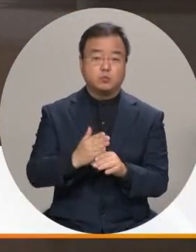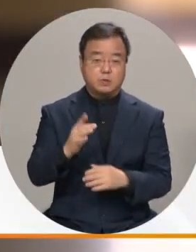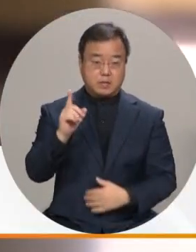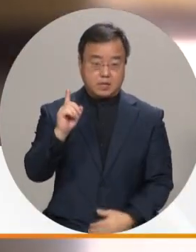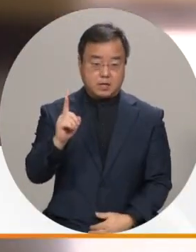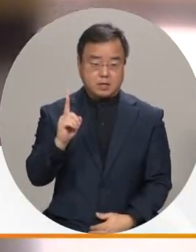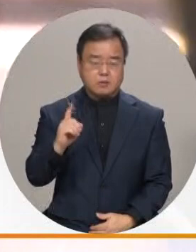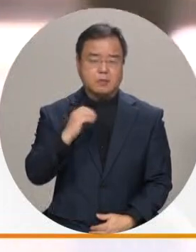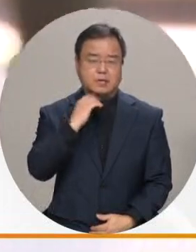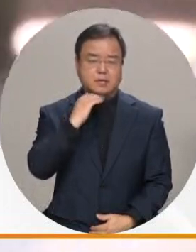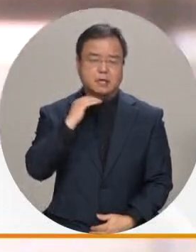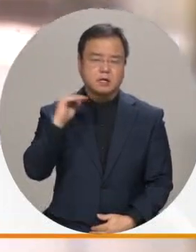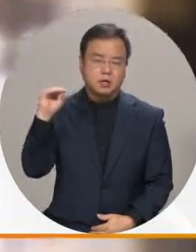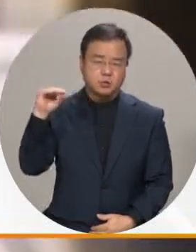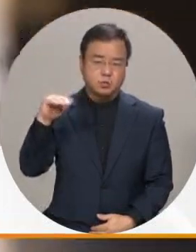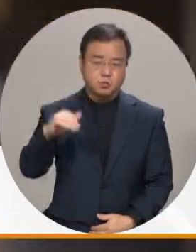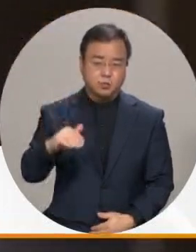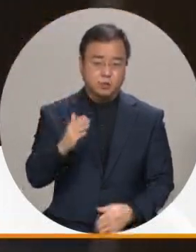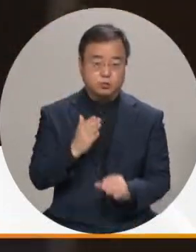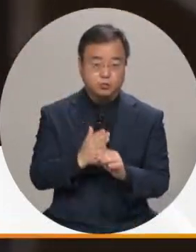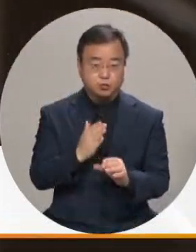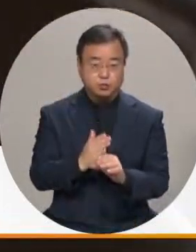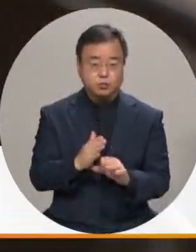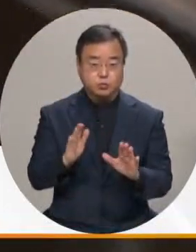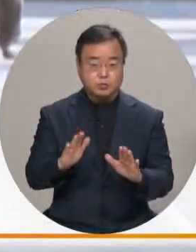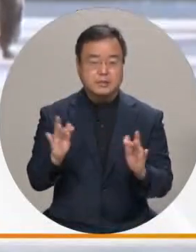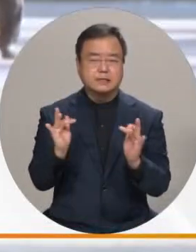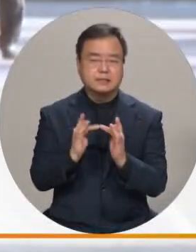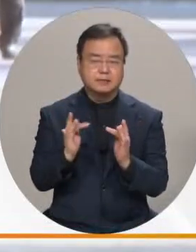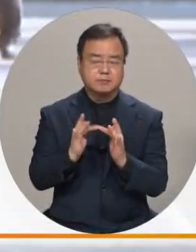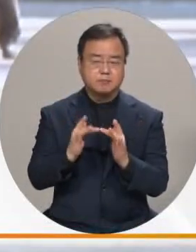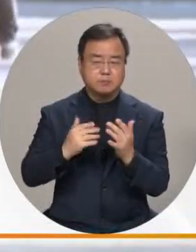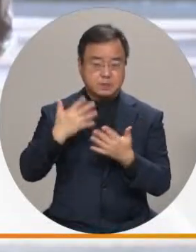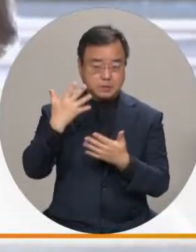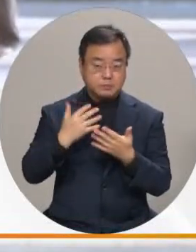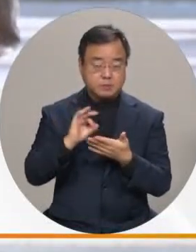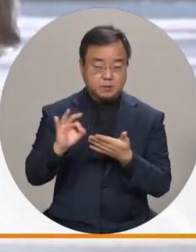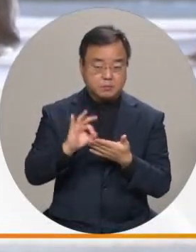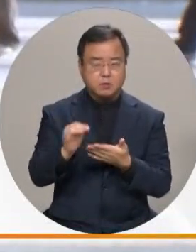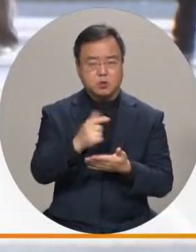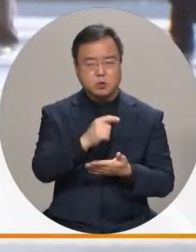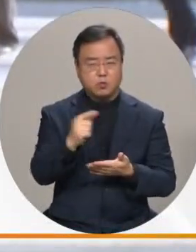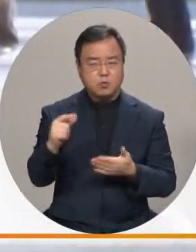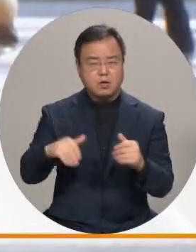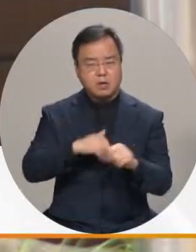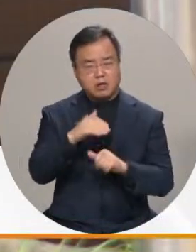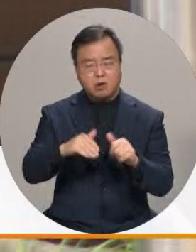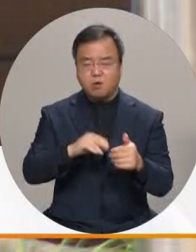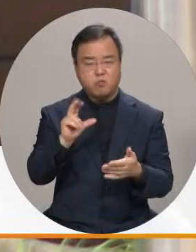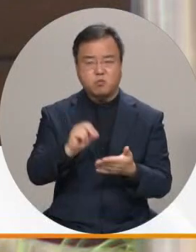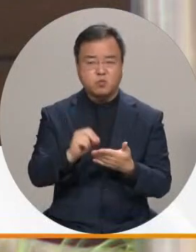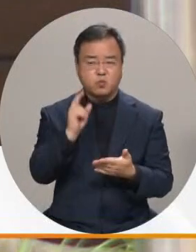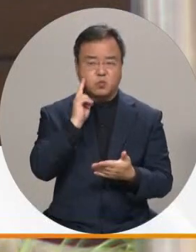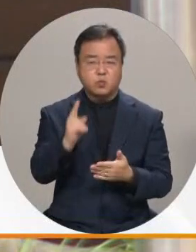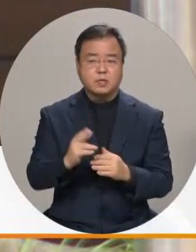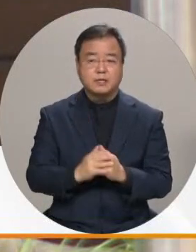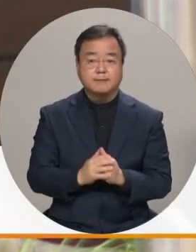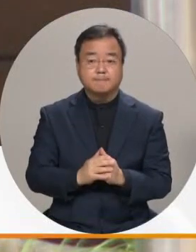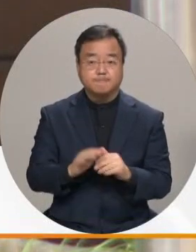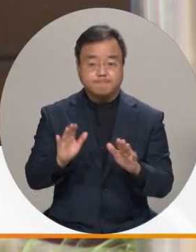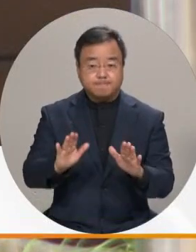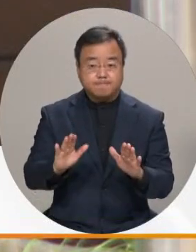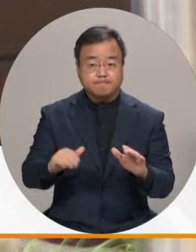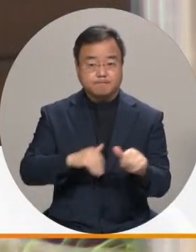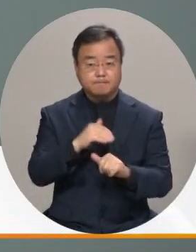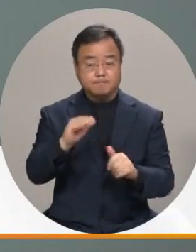현상이 좀 지속이 되고 있고요. 또 사이버 매체 이용이 증가하면서 사안이 점점 더 복잡해지고 있습니다. 또 그리고 이제 현재의 이